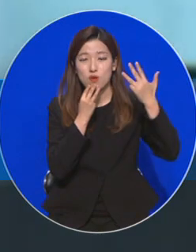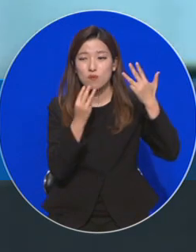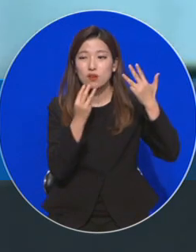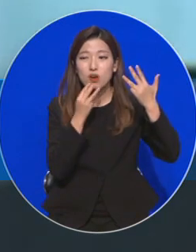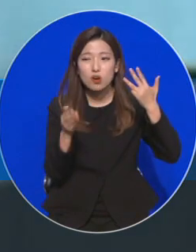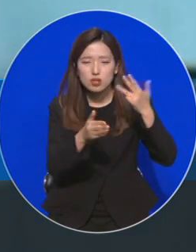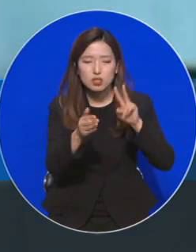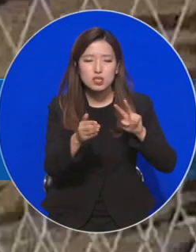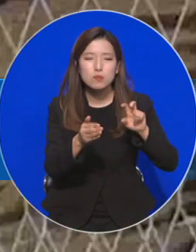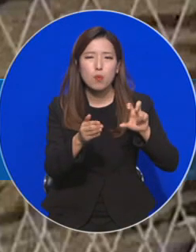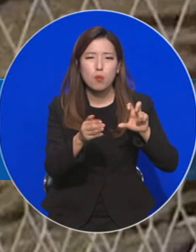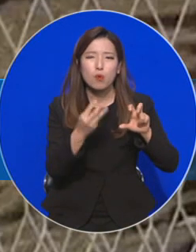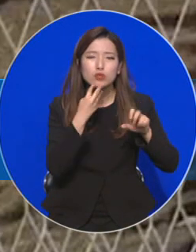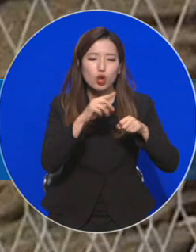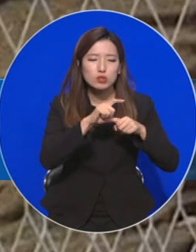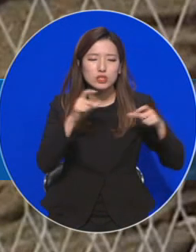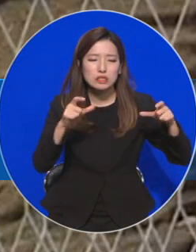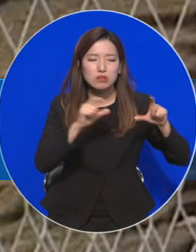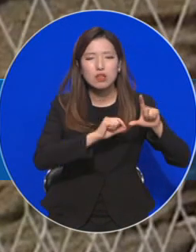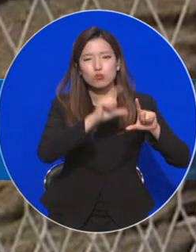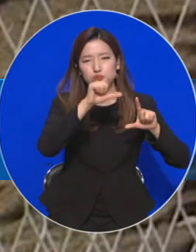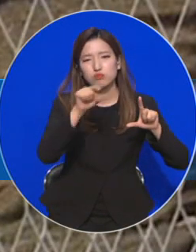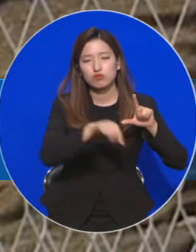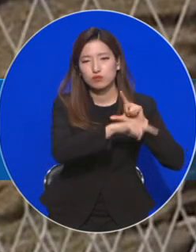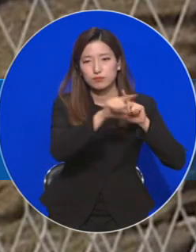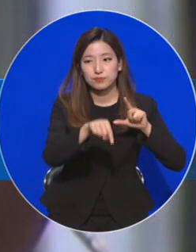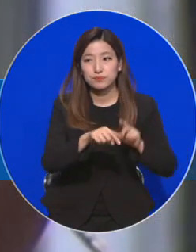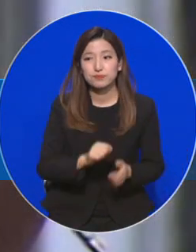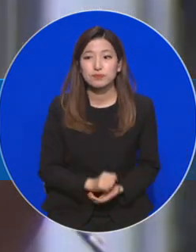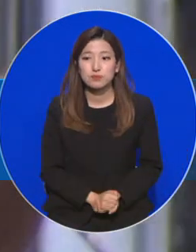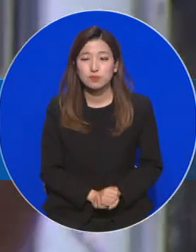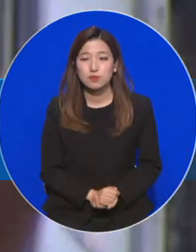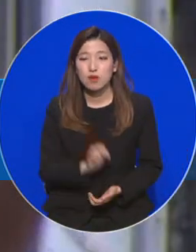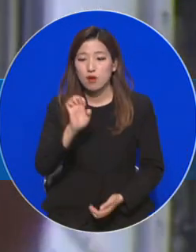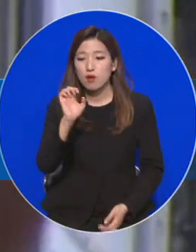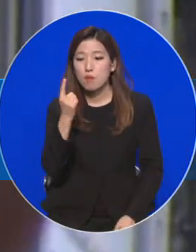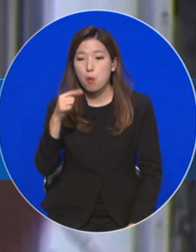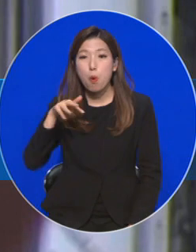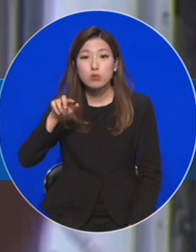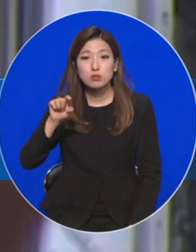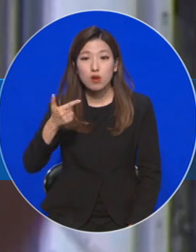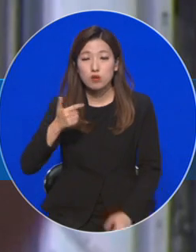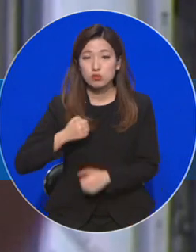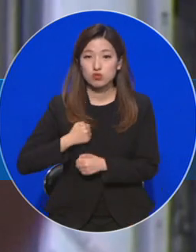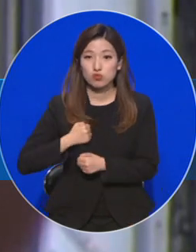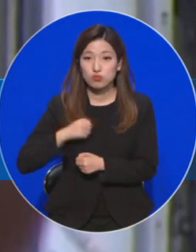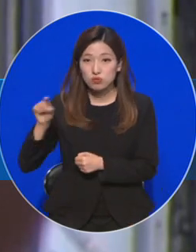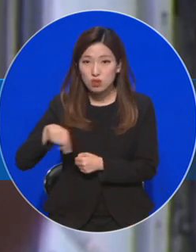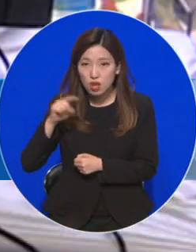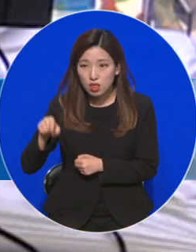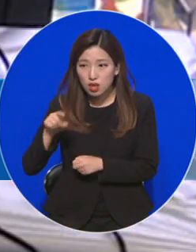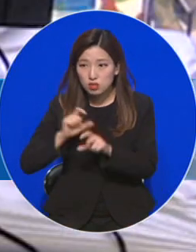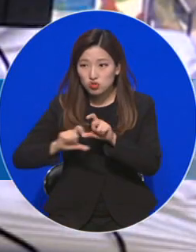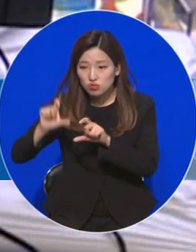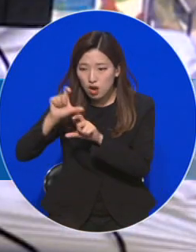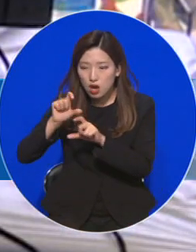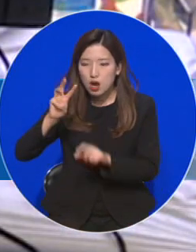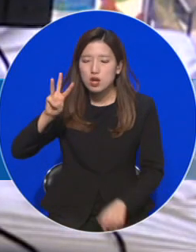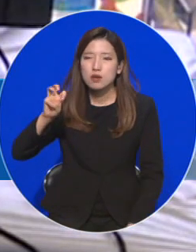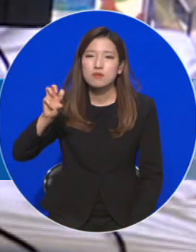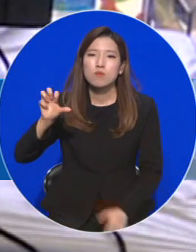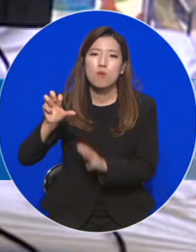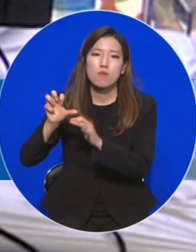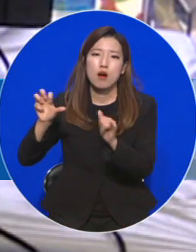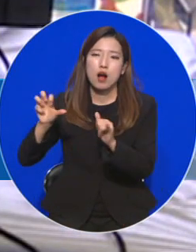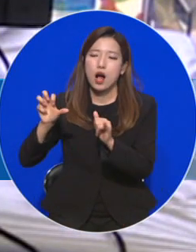대부분이었습니다 경기 포천시 군부대와 관련해 어제 첫 확진 자 발생 이후 35명이 무더기로